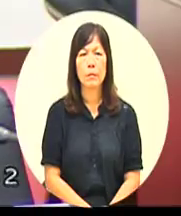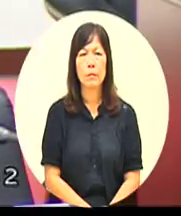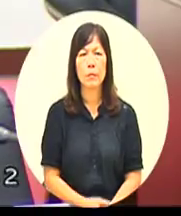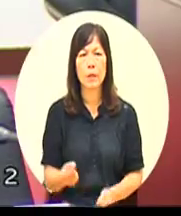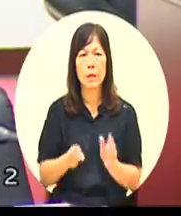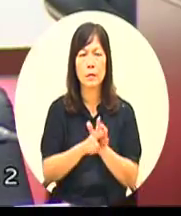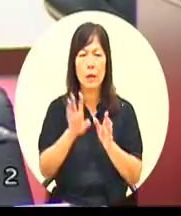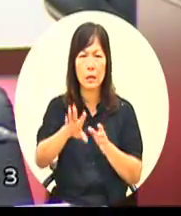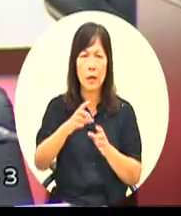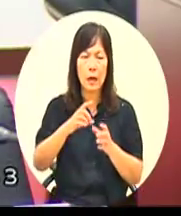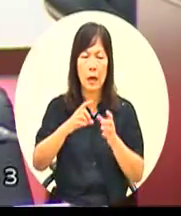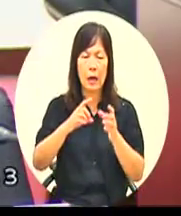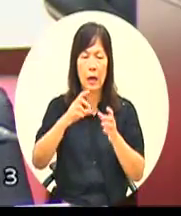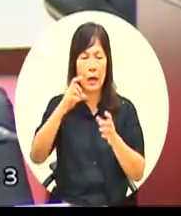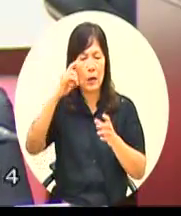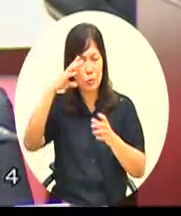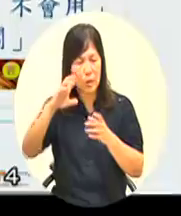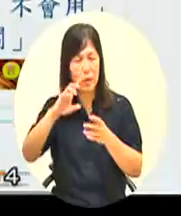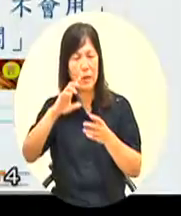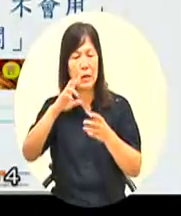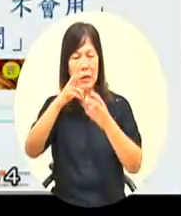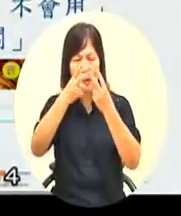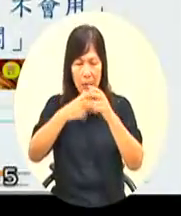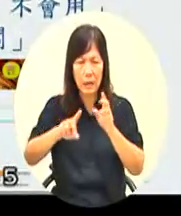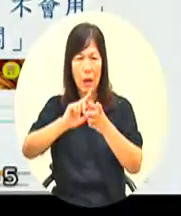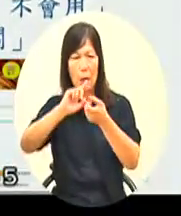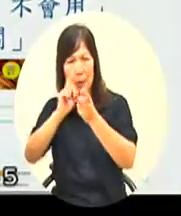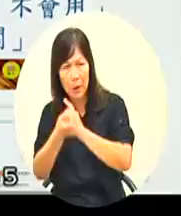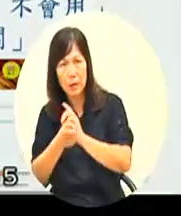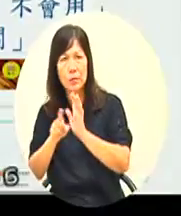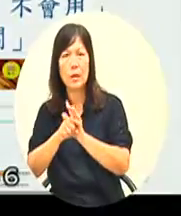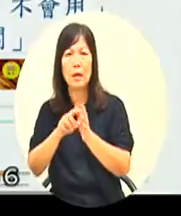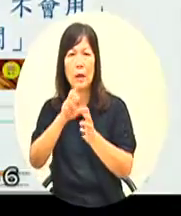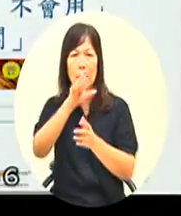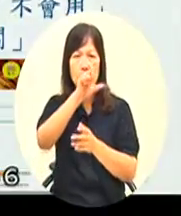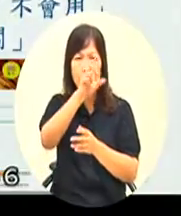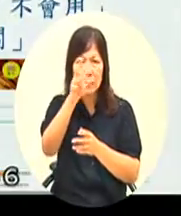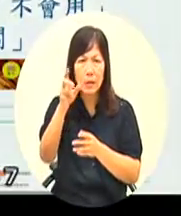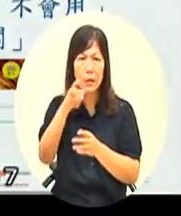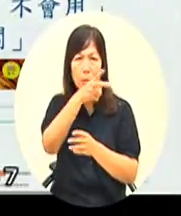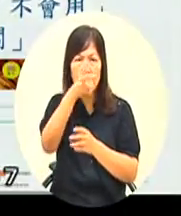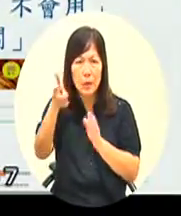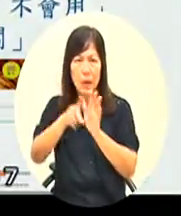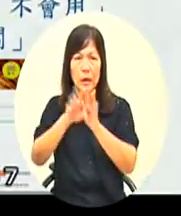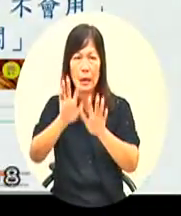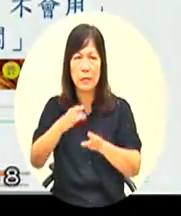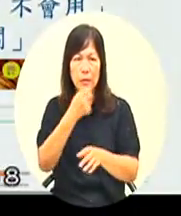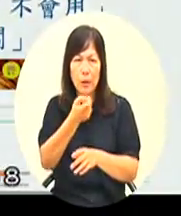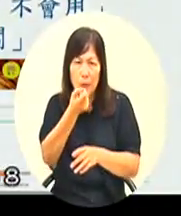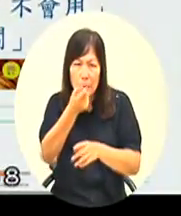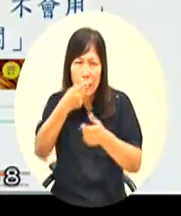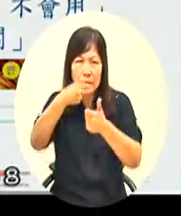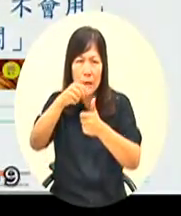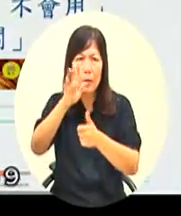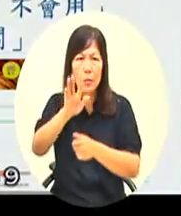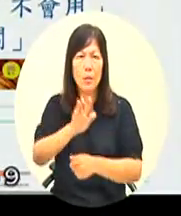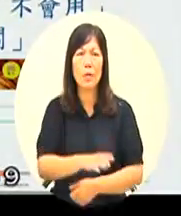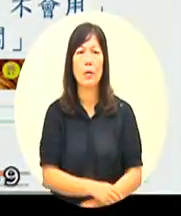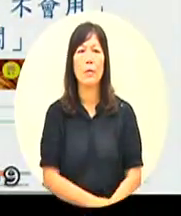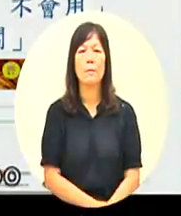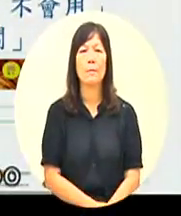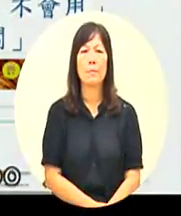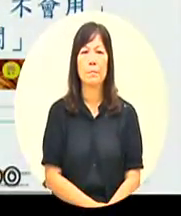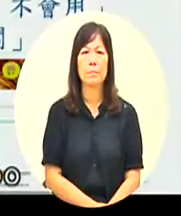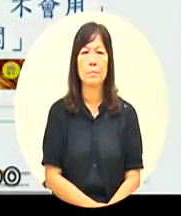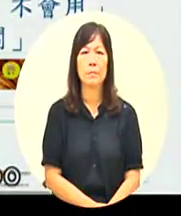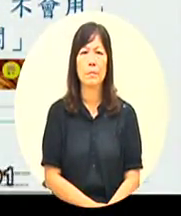创客啦、翻转啦、学员啦、模课师啦，今年又多了一个微教学。